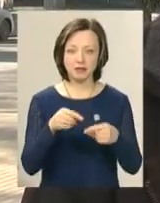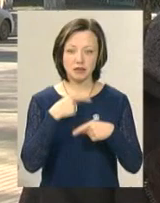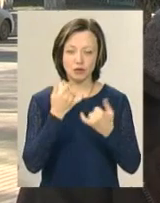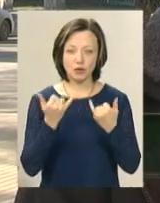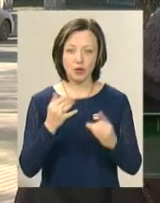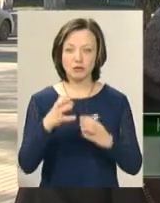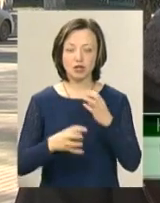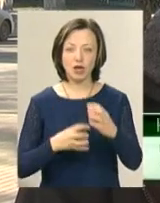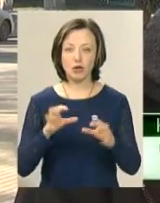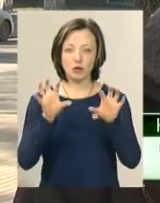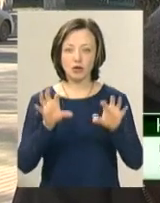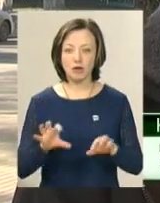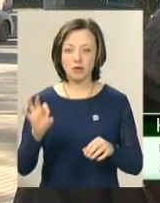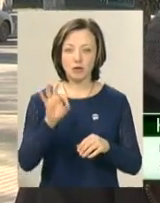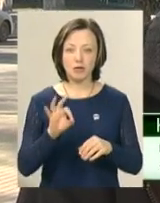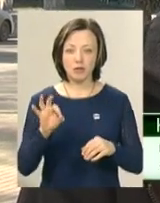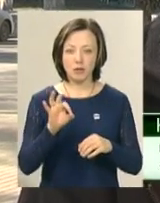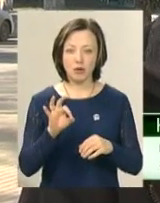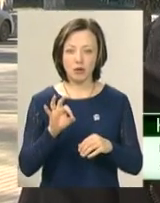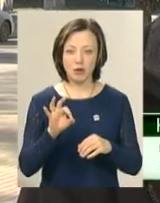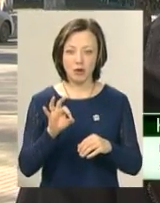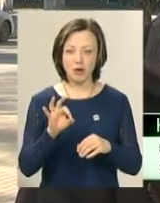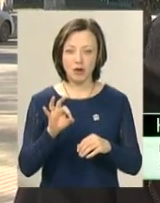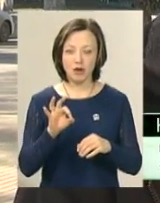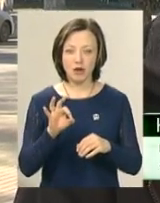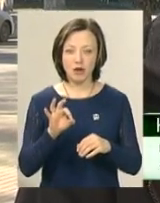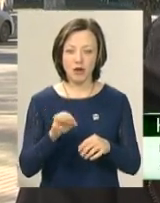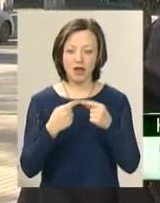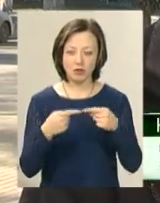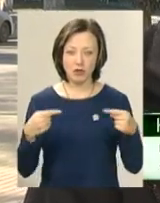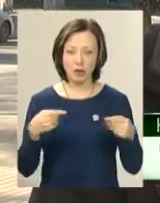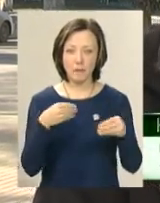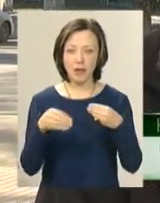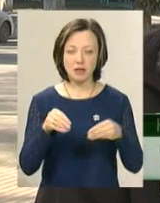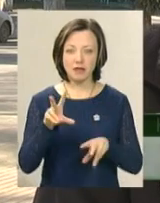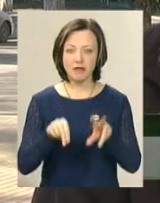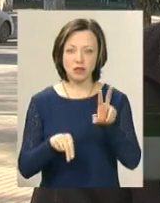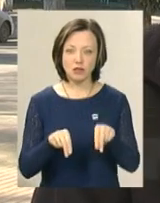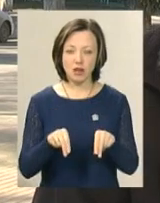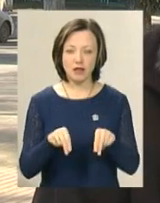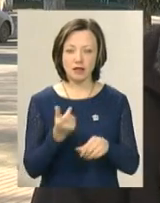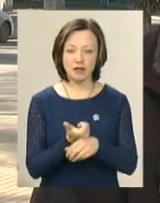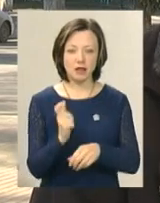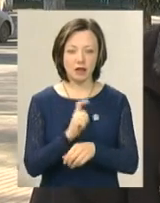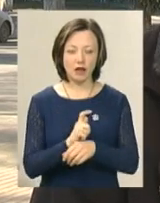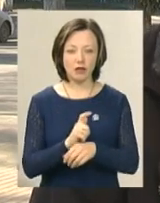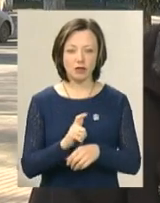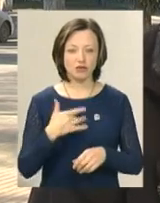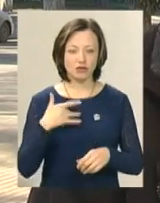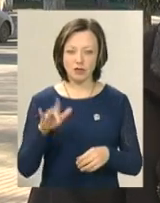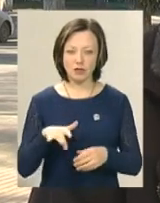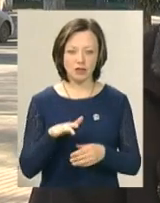є міжнародна конвенція про 12 стіких органічних речовин, де пластик вважається одним із найжорстких